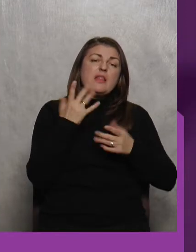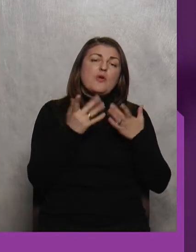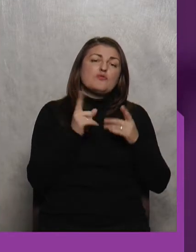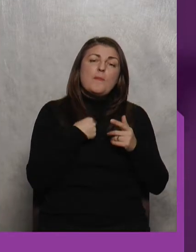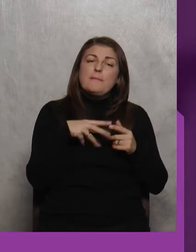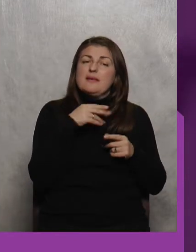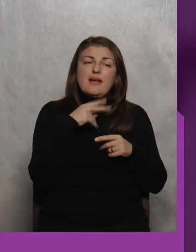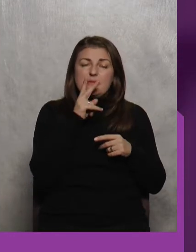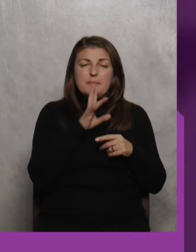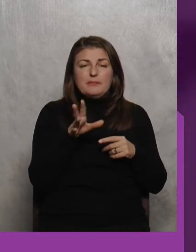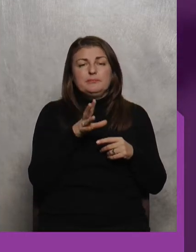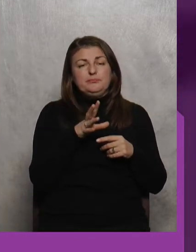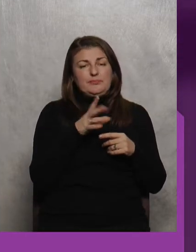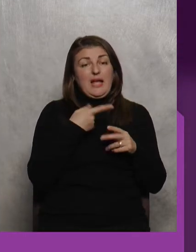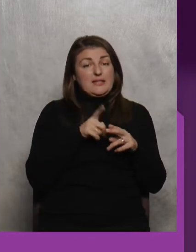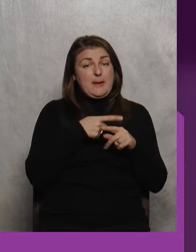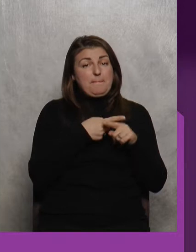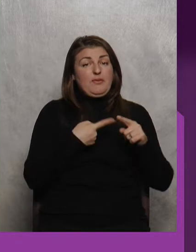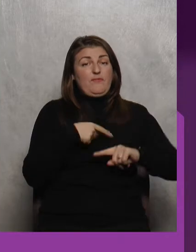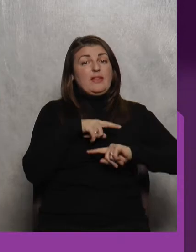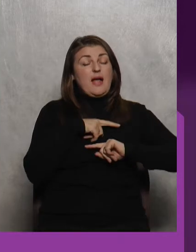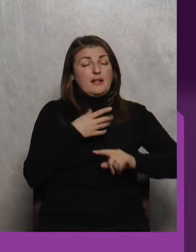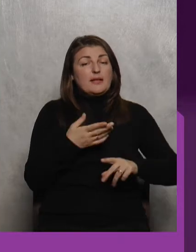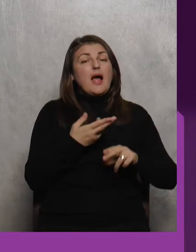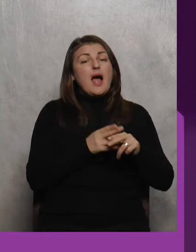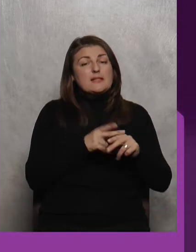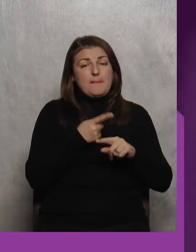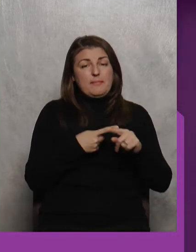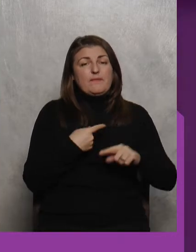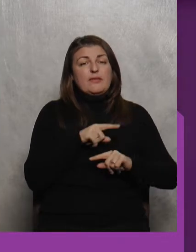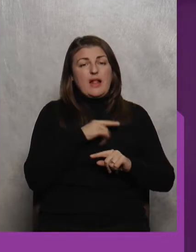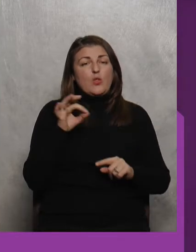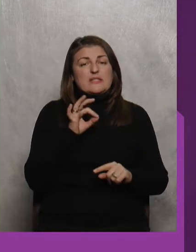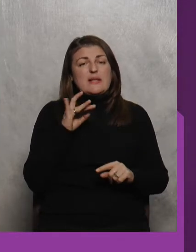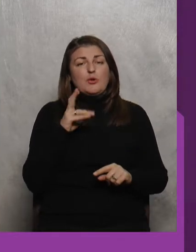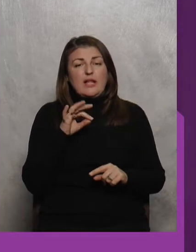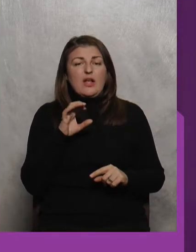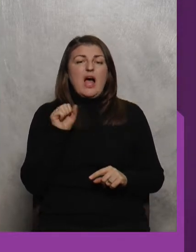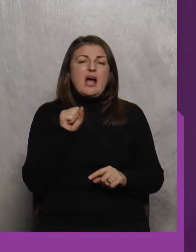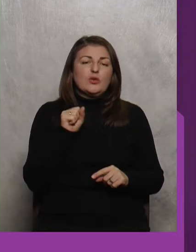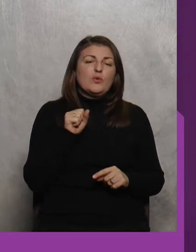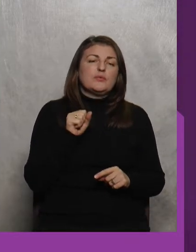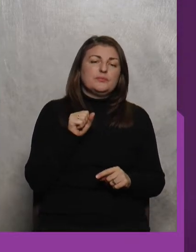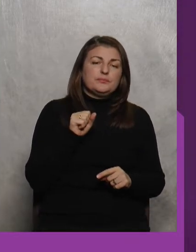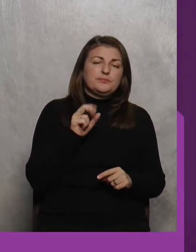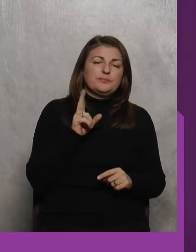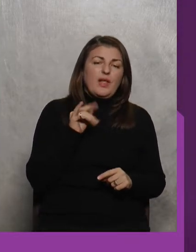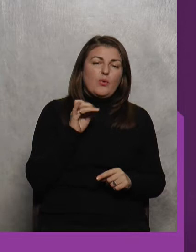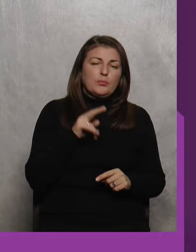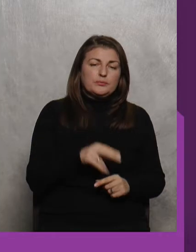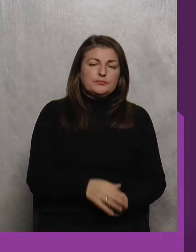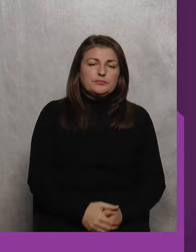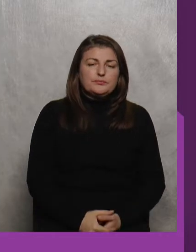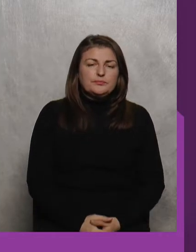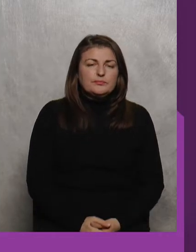ми, я не бачу сітки. Так, це півфінал. Це да. півфінал. А це Олександр півфінал, Симоненко да. та Антон Наков. Так, да, повторний